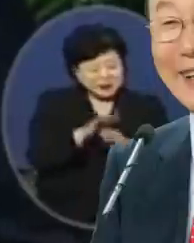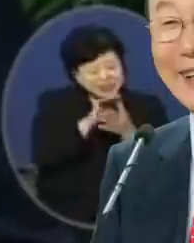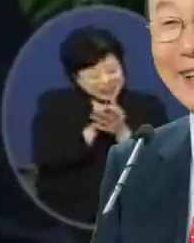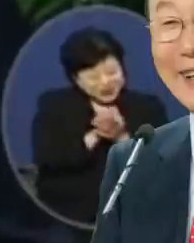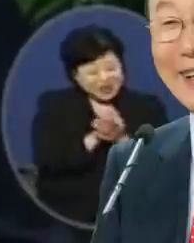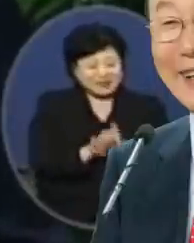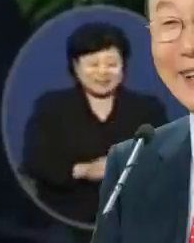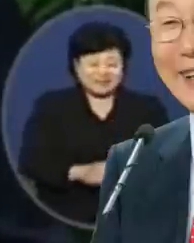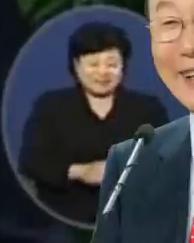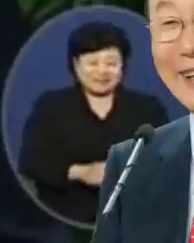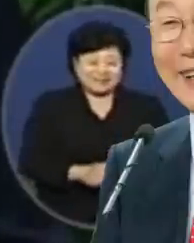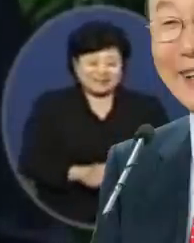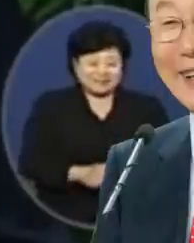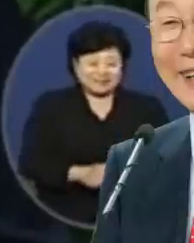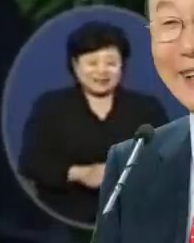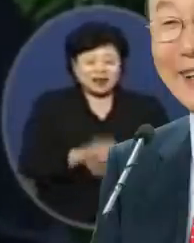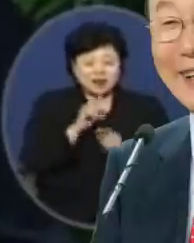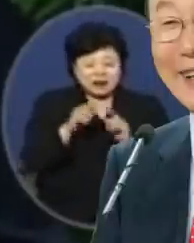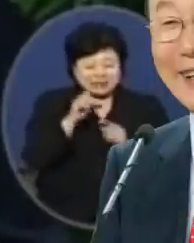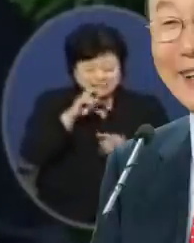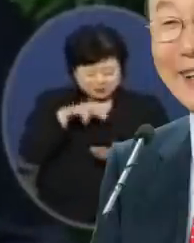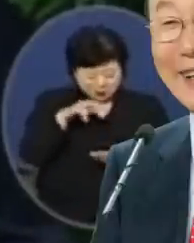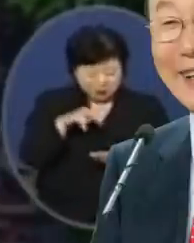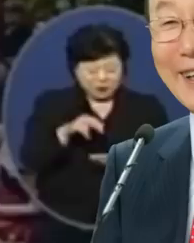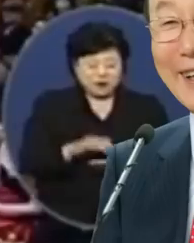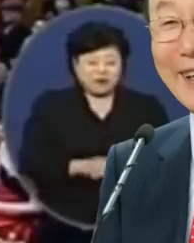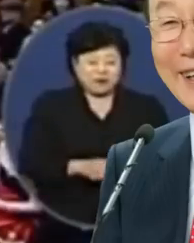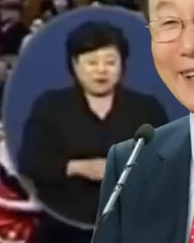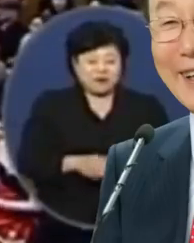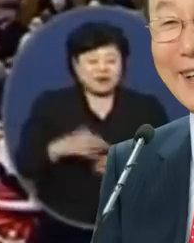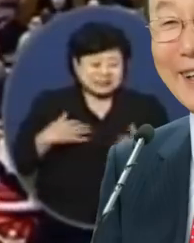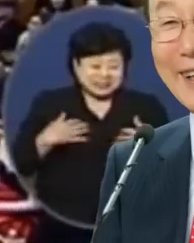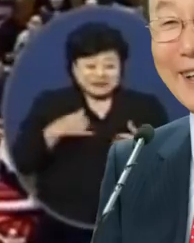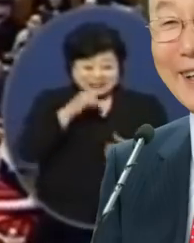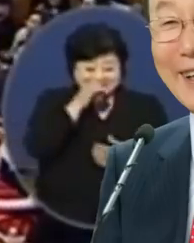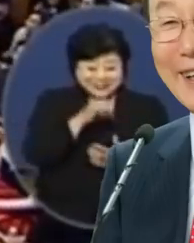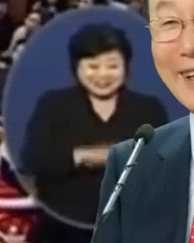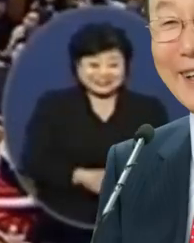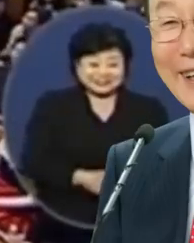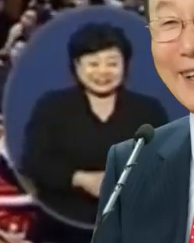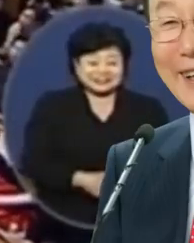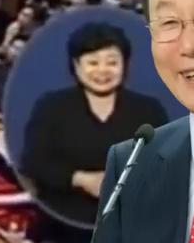기도하고 말씀 읽고 하는 것 이게 재미있단 말입니다.